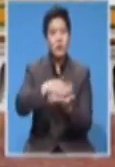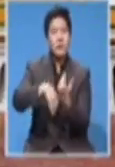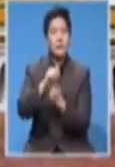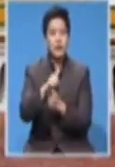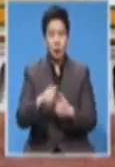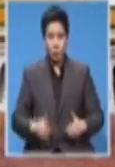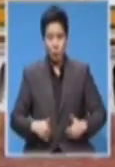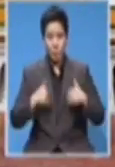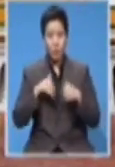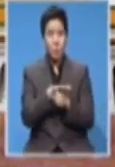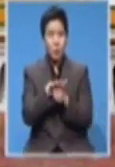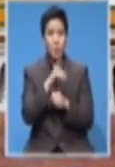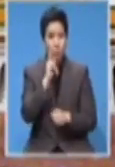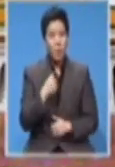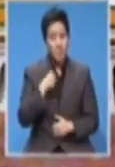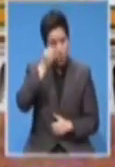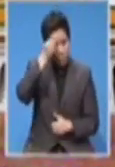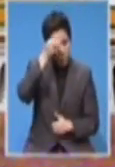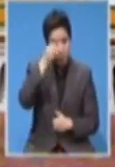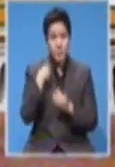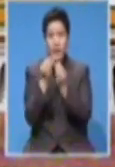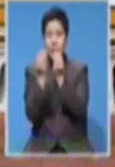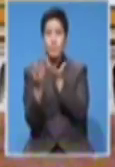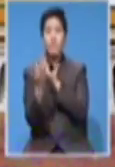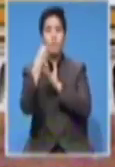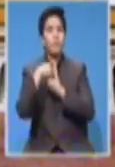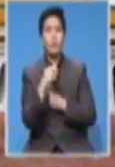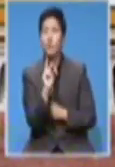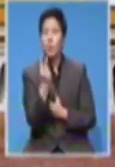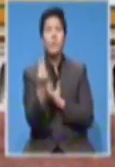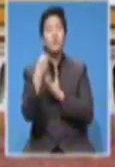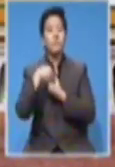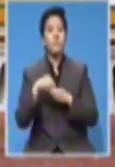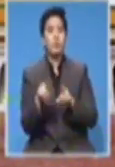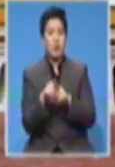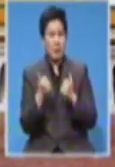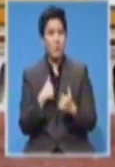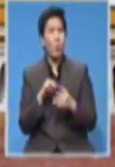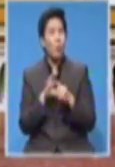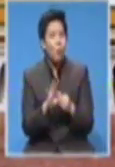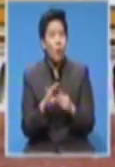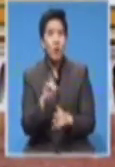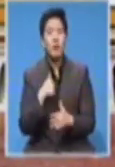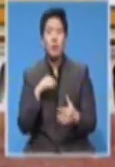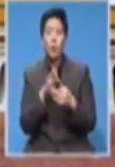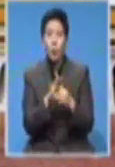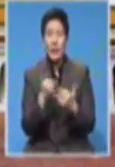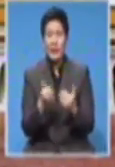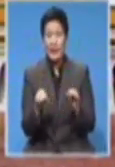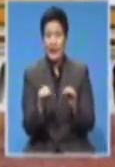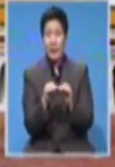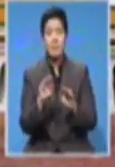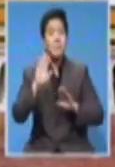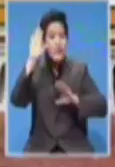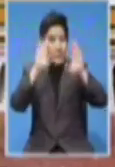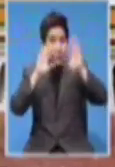ราต้องมีความรู้และคุณธรรมนะครับอย่างไรก็ตามสิ่งที่ยังเป็นกังวลอยู่ก็คือเรื่องการเข้าสู่การเป็นประชาธิปไตยนะ